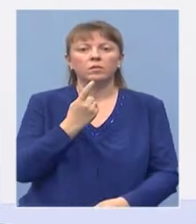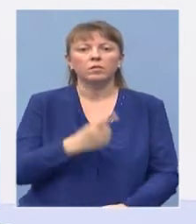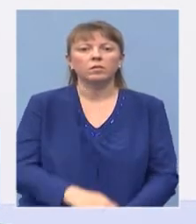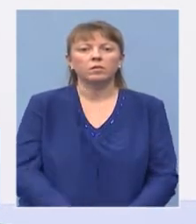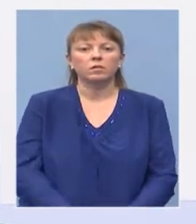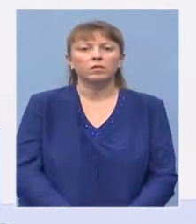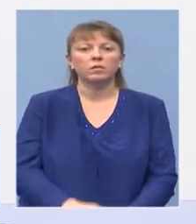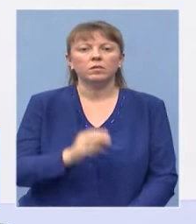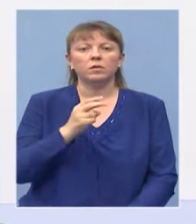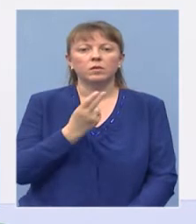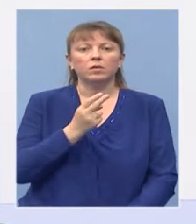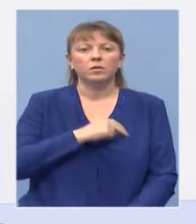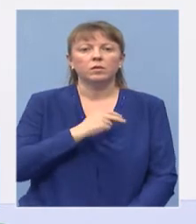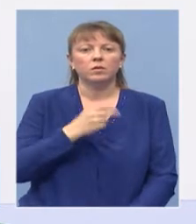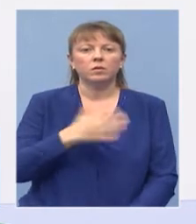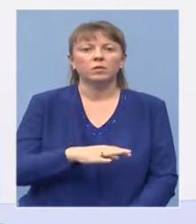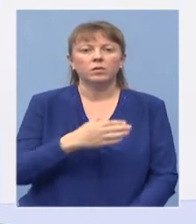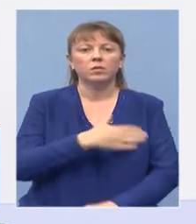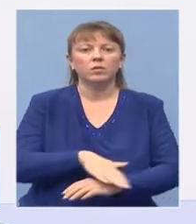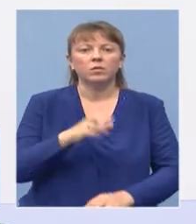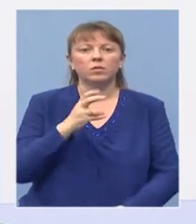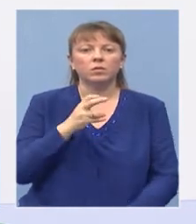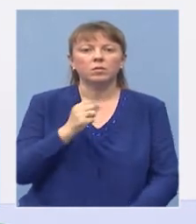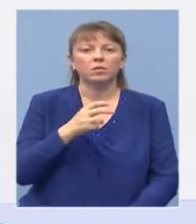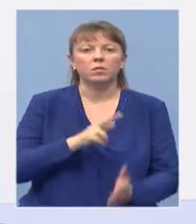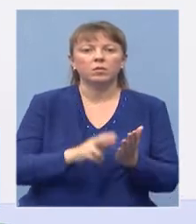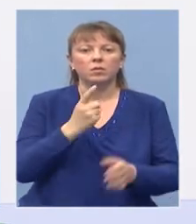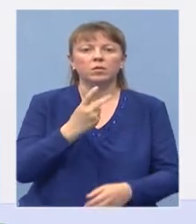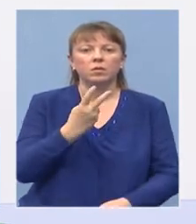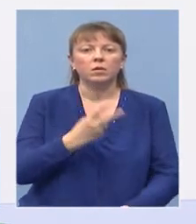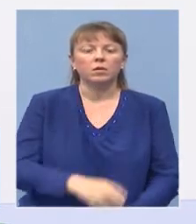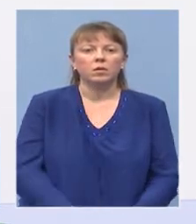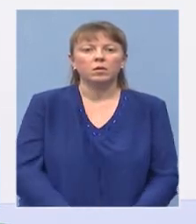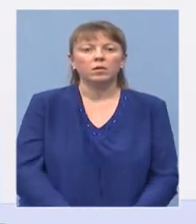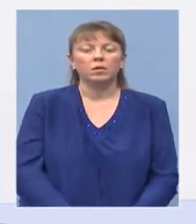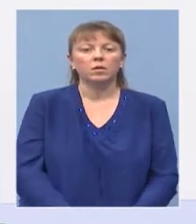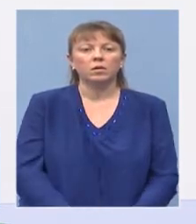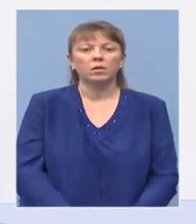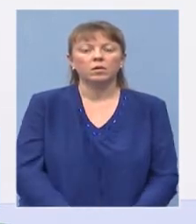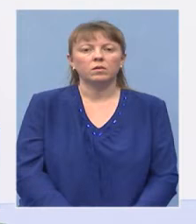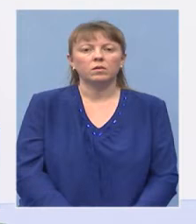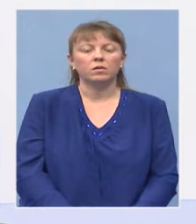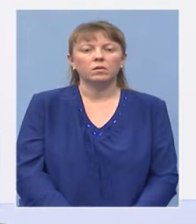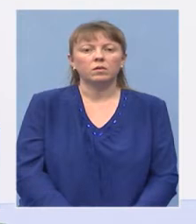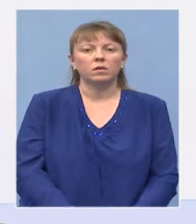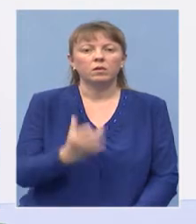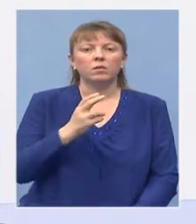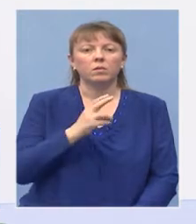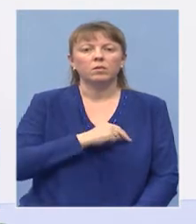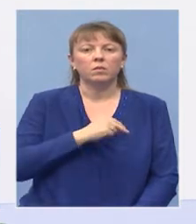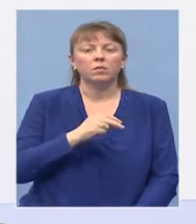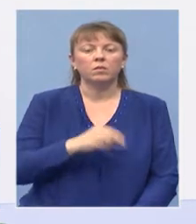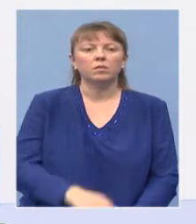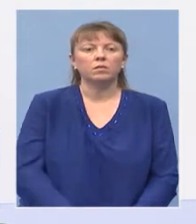Этот ЦОН, который располагается на улице Жамбула 81/2, это здание автопарка, район